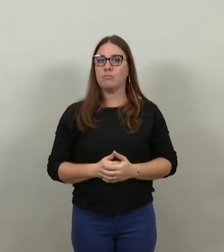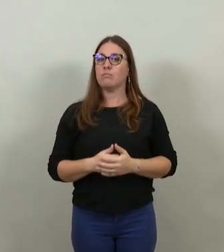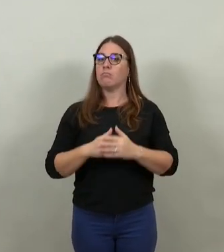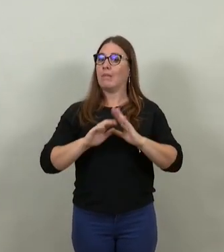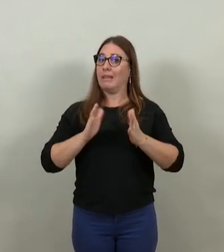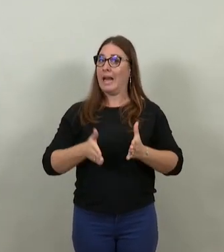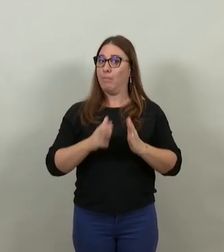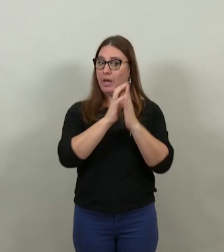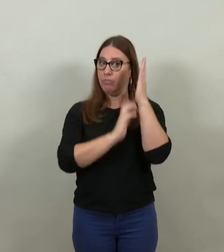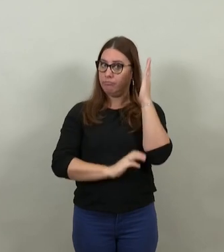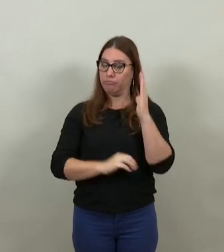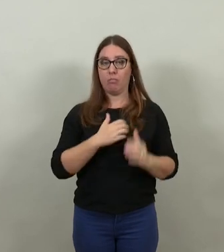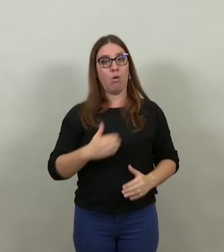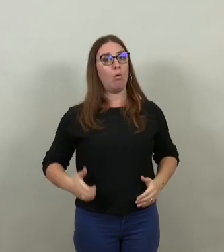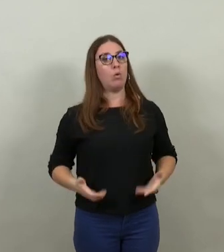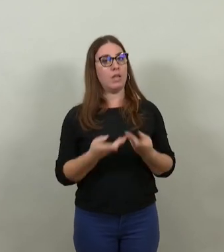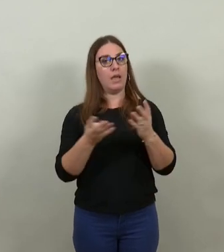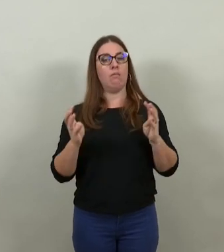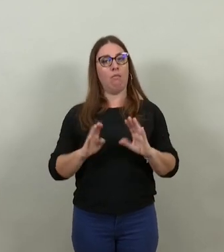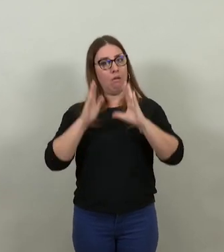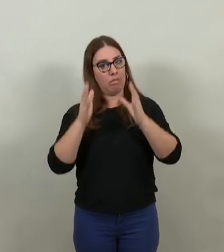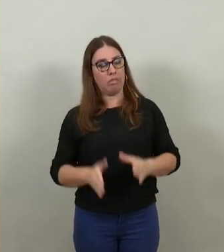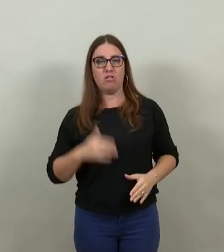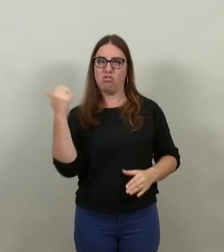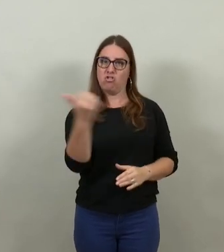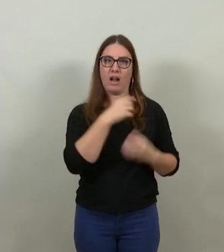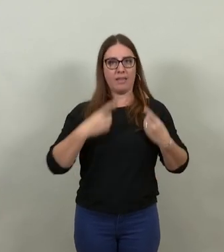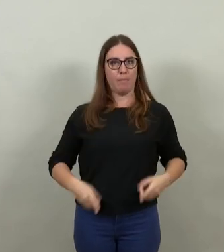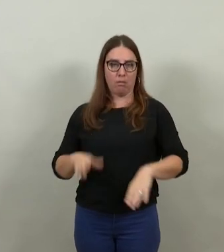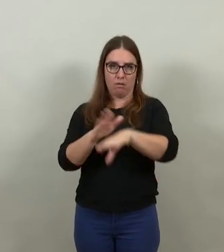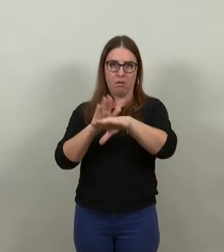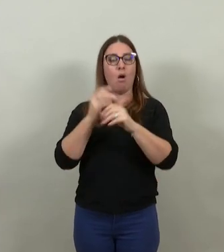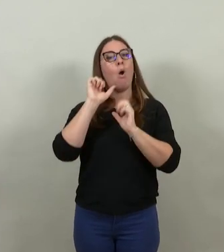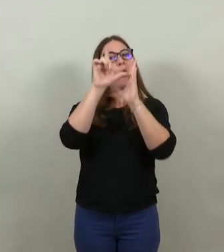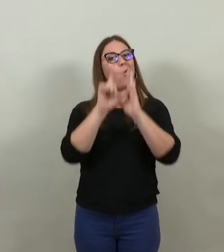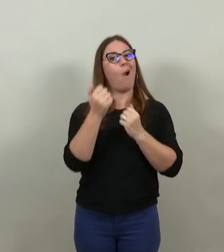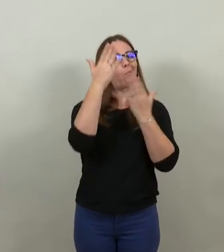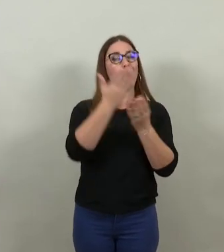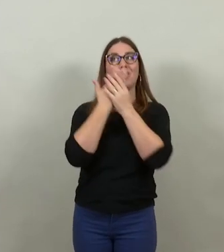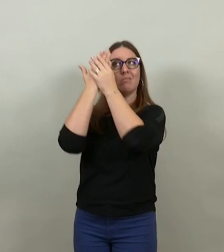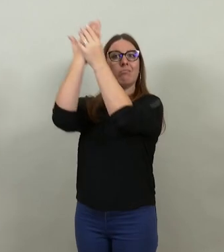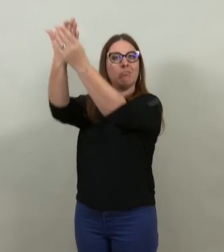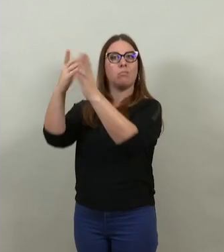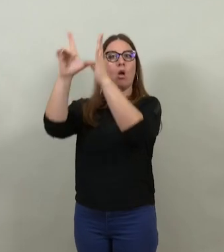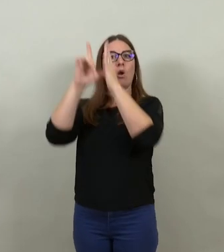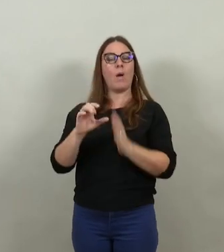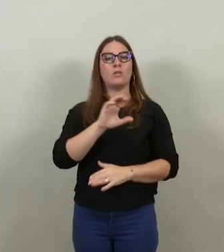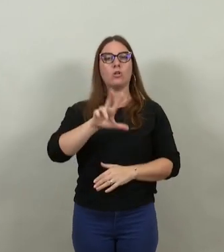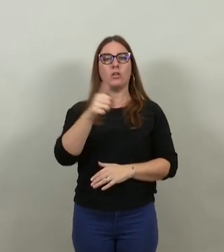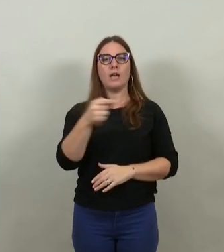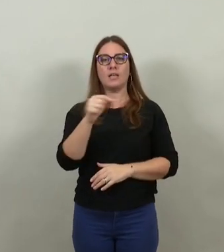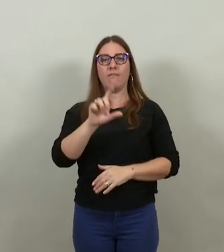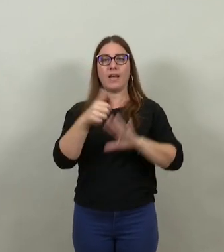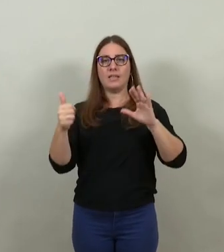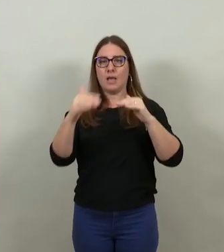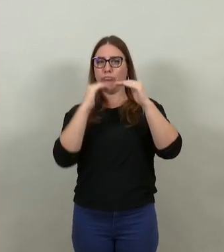délibéré le Conseil Municipal décide d'interpeller tous les parlementaires pour qu'il déposent une proposition de loi ayant pour but de modifier l'article 131-26